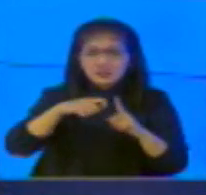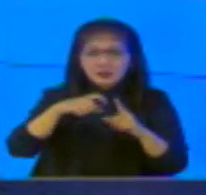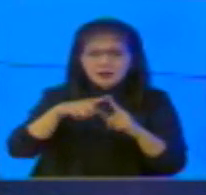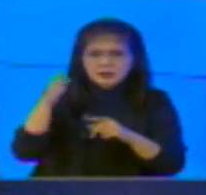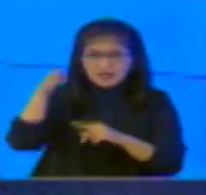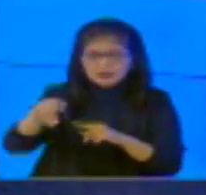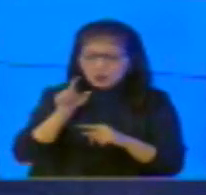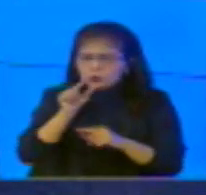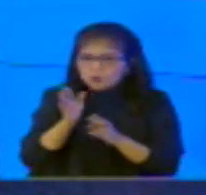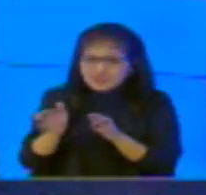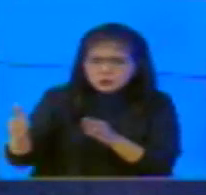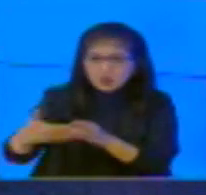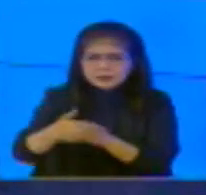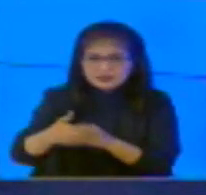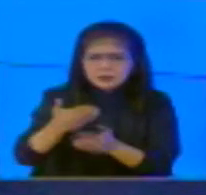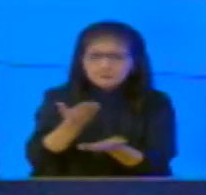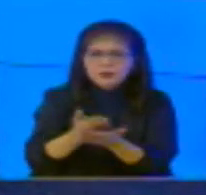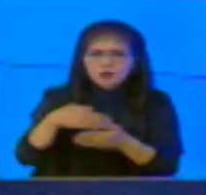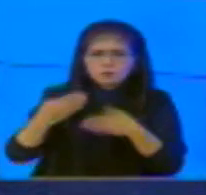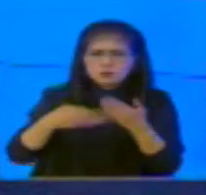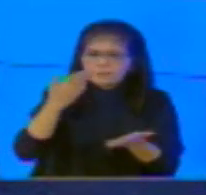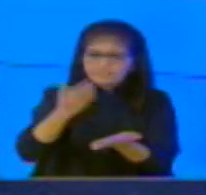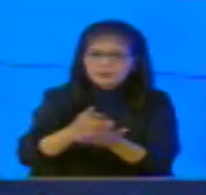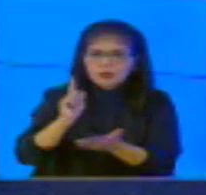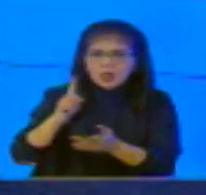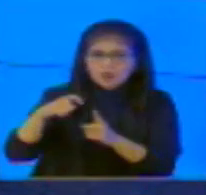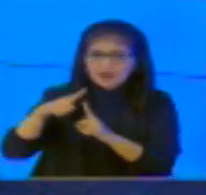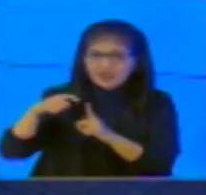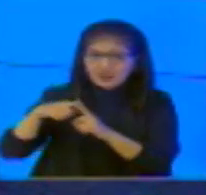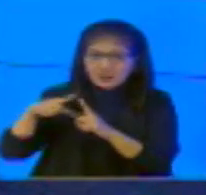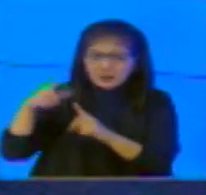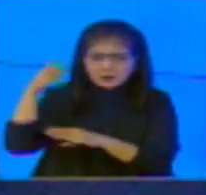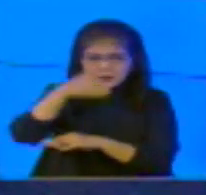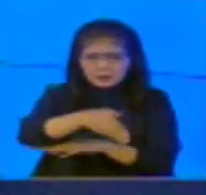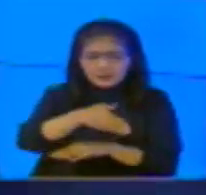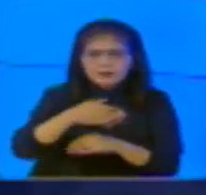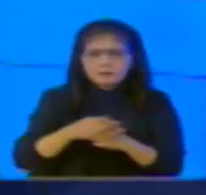diisolasi dan meminta perusahaan berhenti mendatangkan TKA